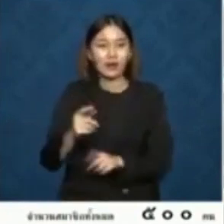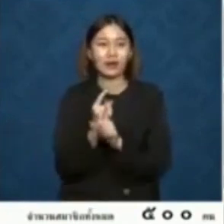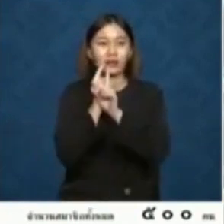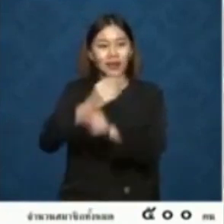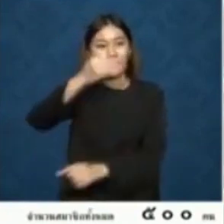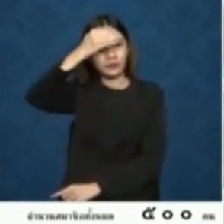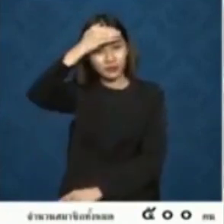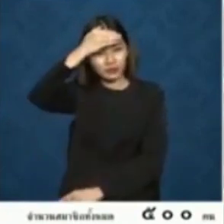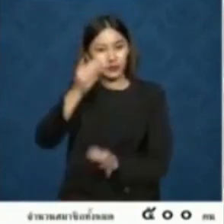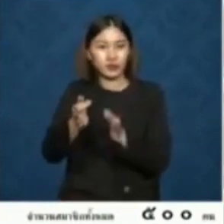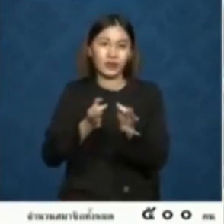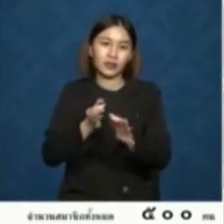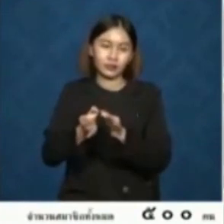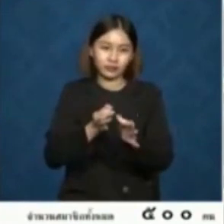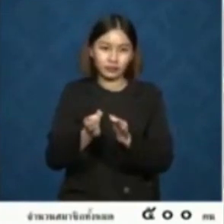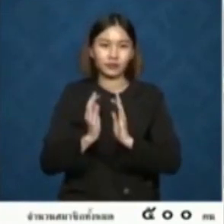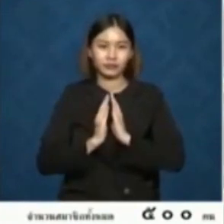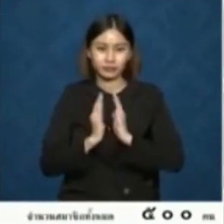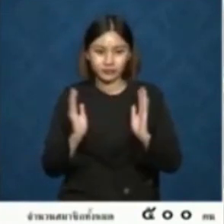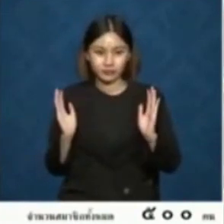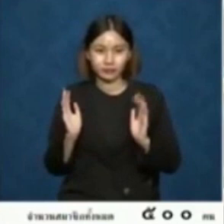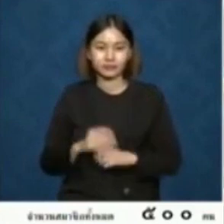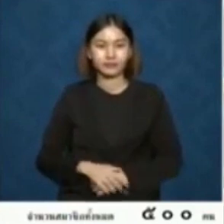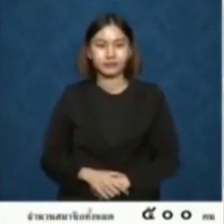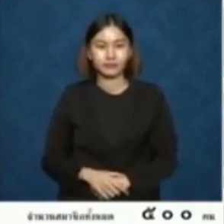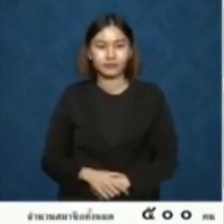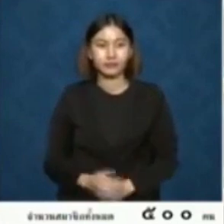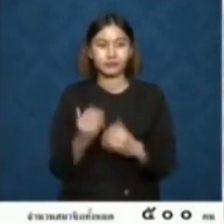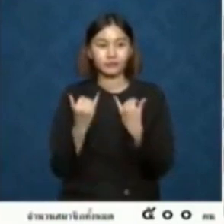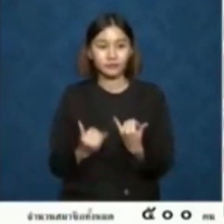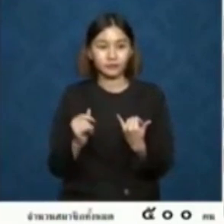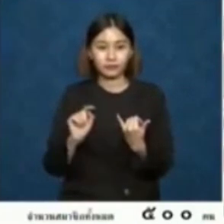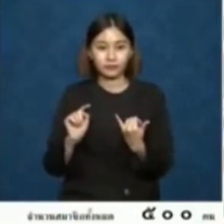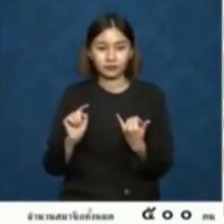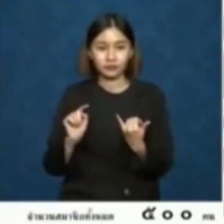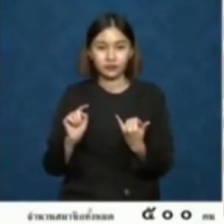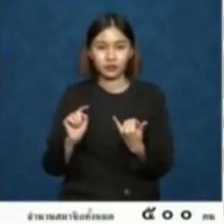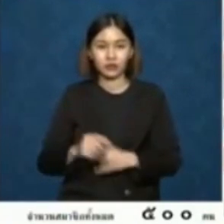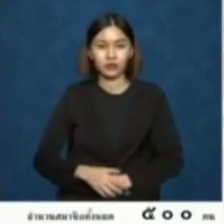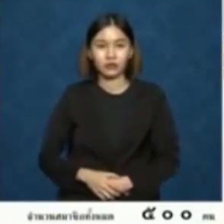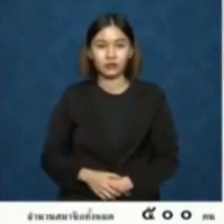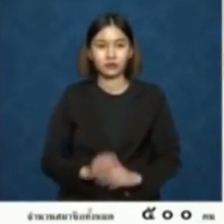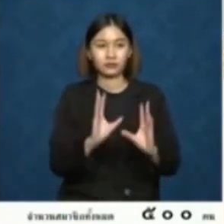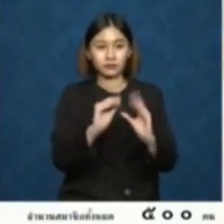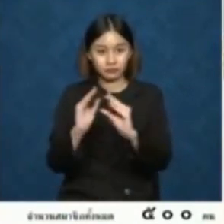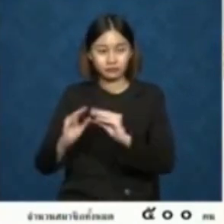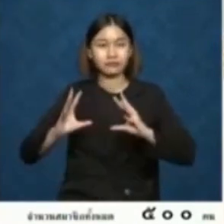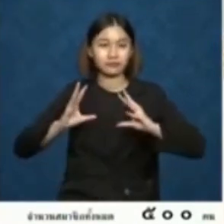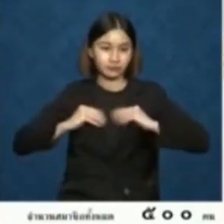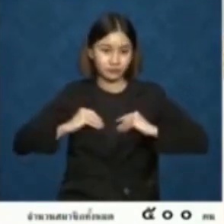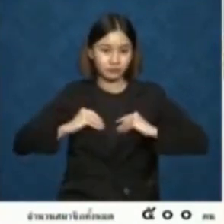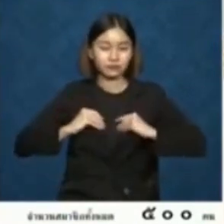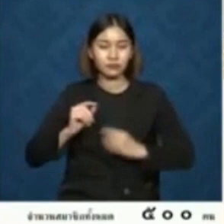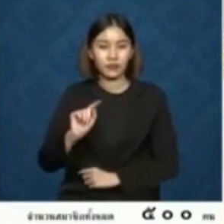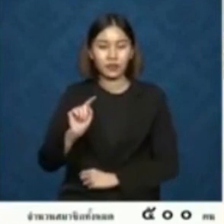ตามที่ท่านชาดาไทเศษได้กล่าวไปในเบื้องต้นขอบคุณครับ ครับตอนนี้ก็ที่ประชุมเห็น